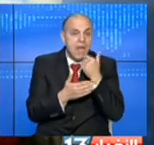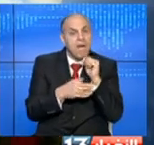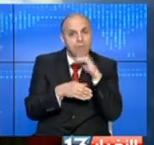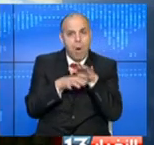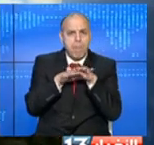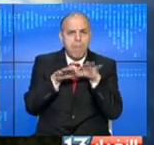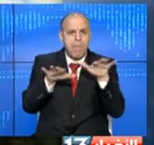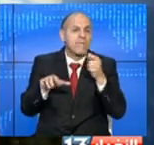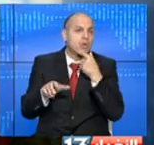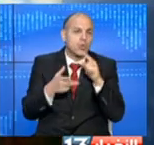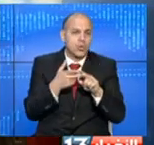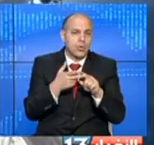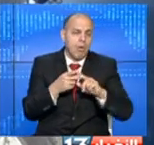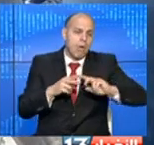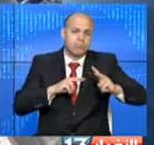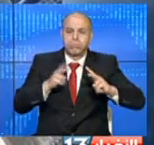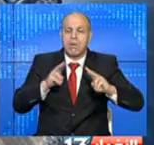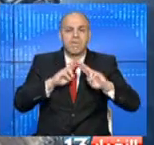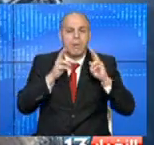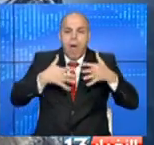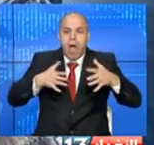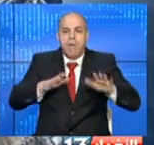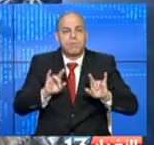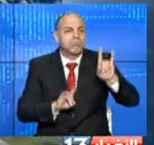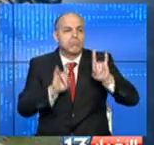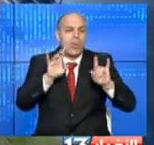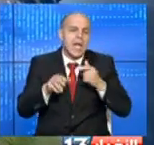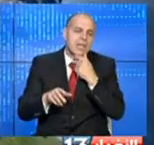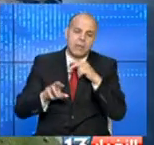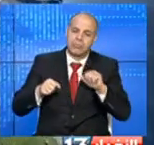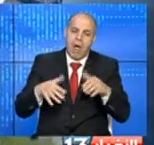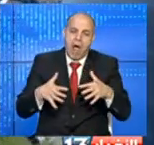في بريطانيا وأدت إلى موجة دولية لحظر السفر إليها، ما جعلها في عزلة.